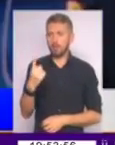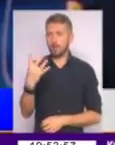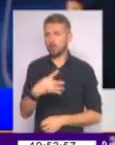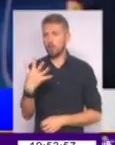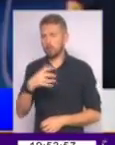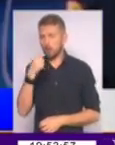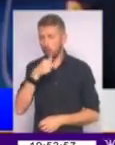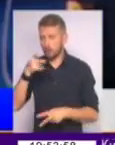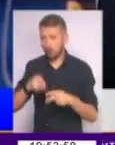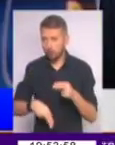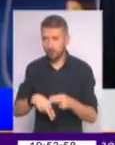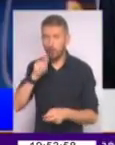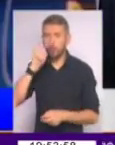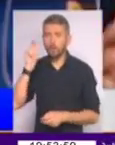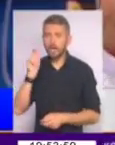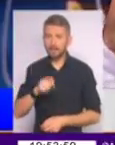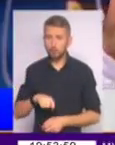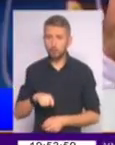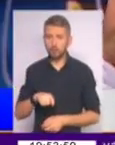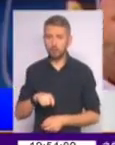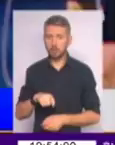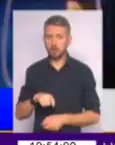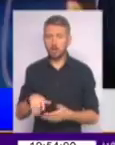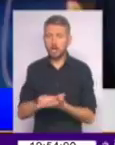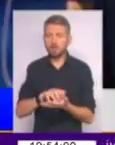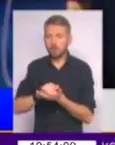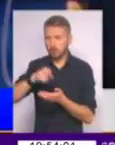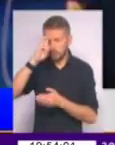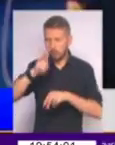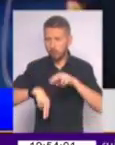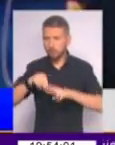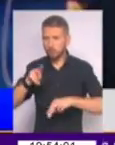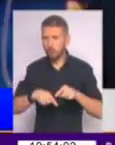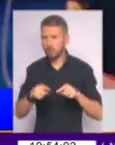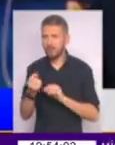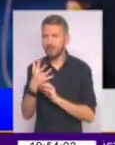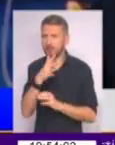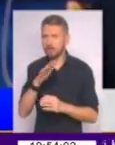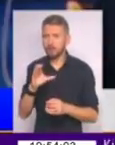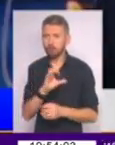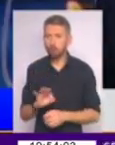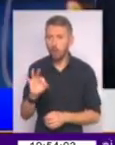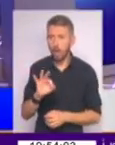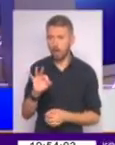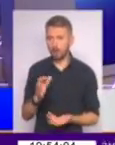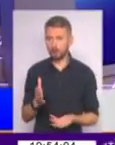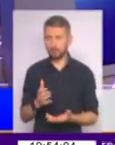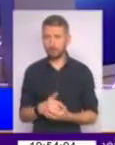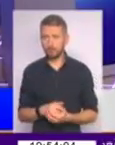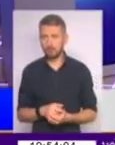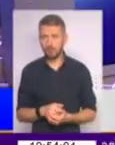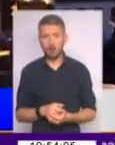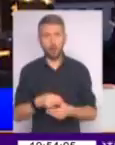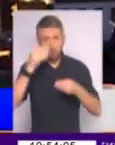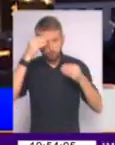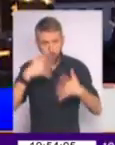41-45 закончился, Украину, разваленную державу, построили за 15 лет с нуля. Потім і кров'ю.